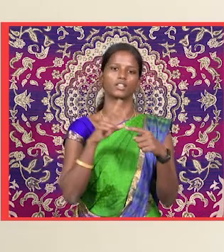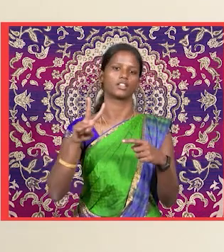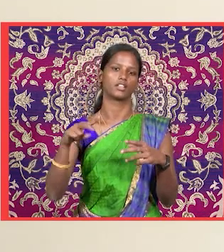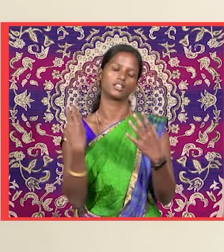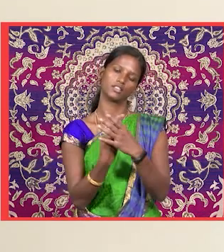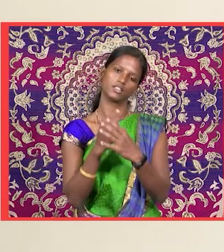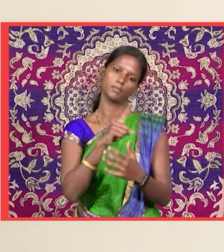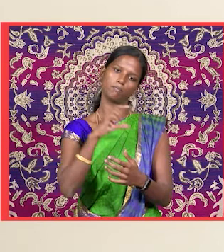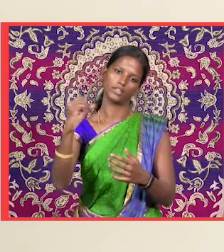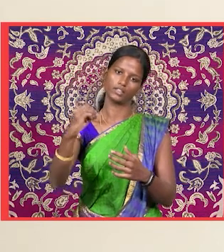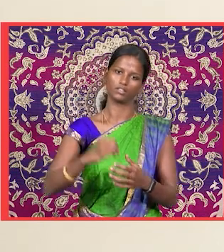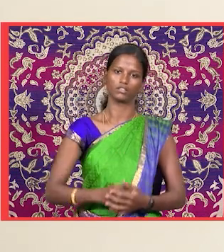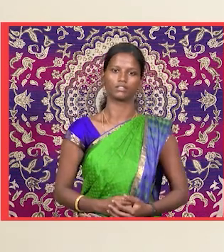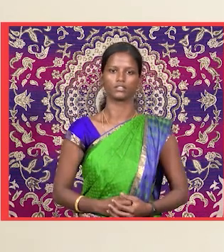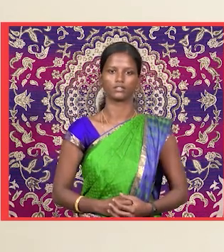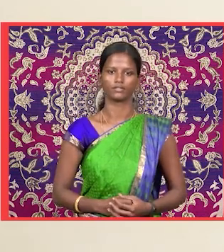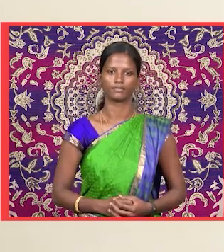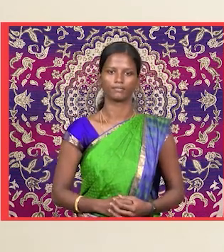எவ்வளோ வருங்க?